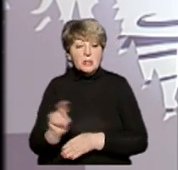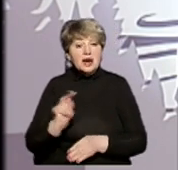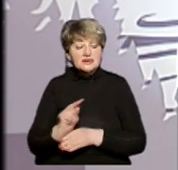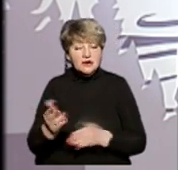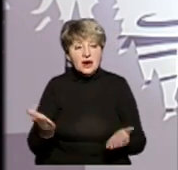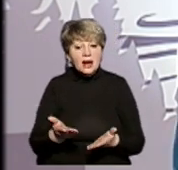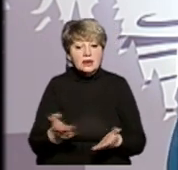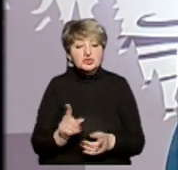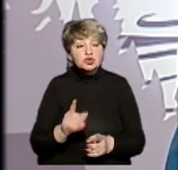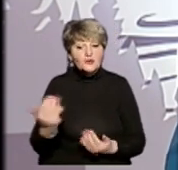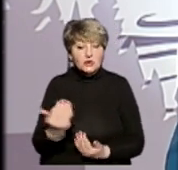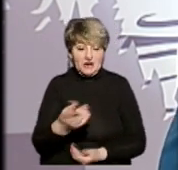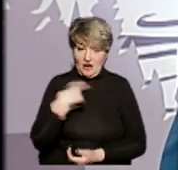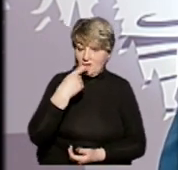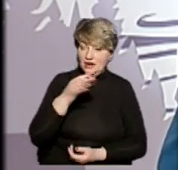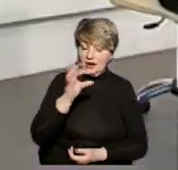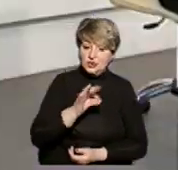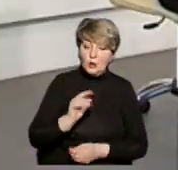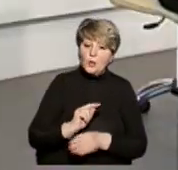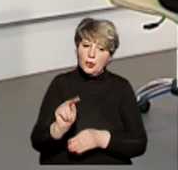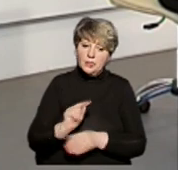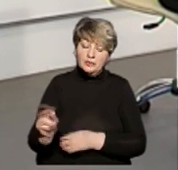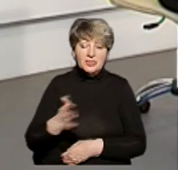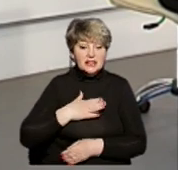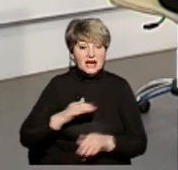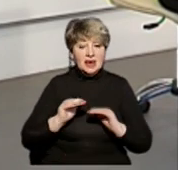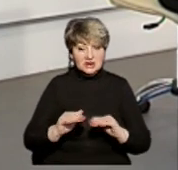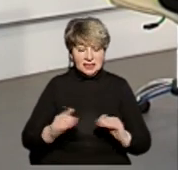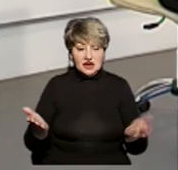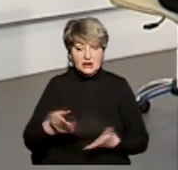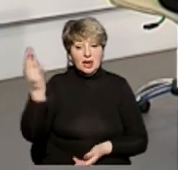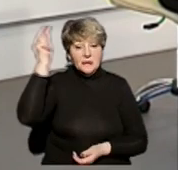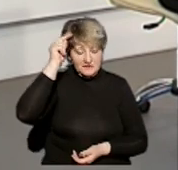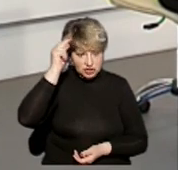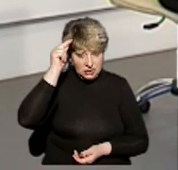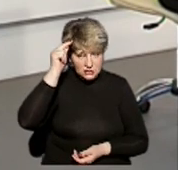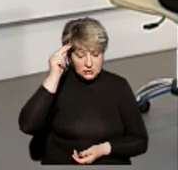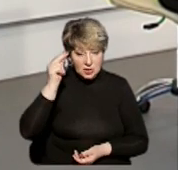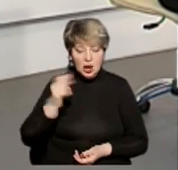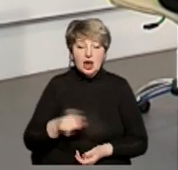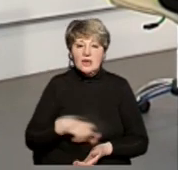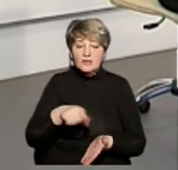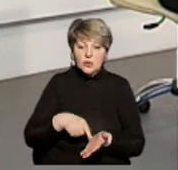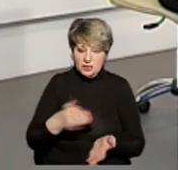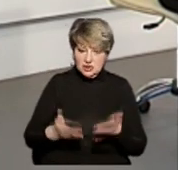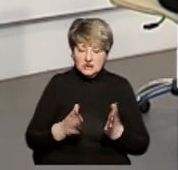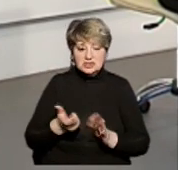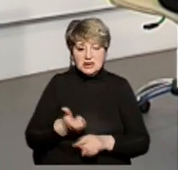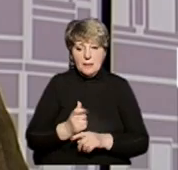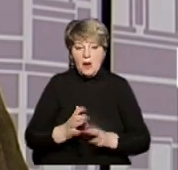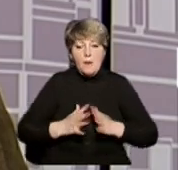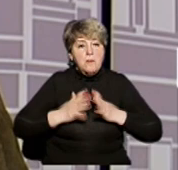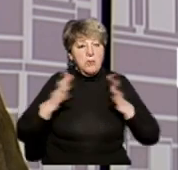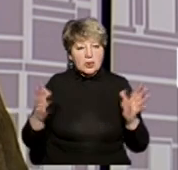яка реакція от батьків дітей? Ну, наші діти, які в нас навчаються, до речі, в місті, мабуть, найбільша кількість таких